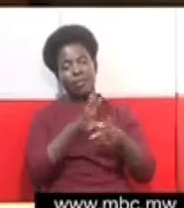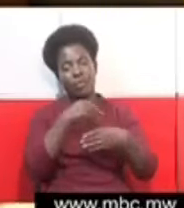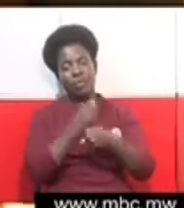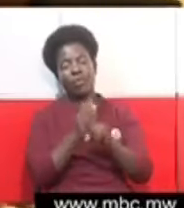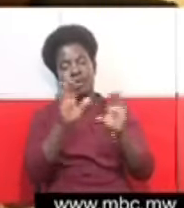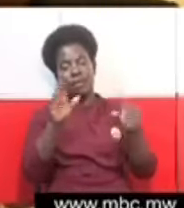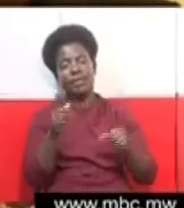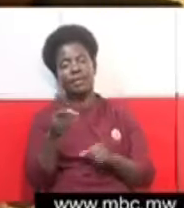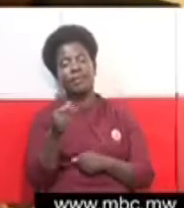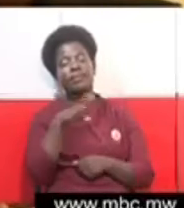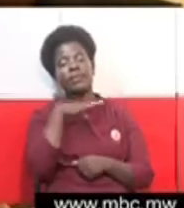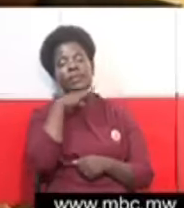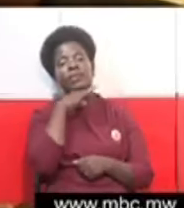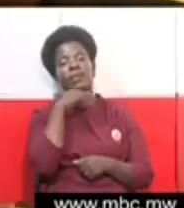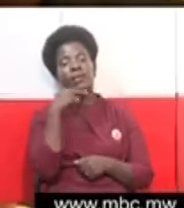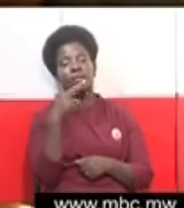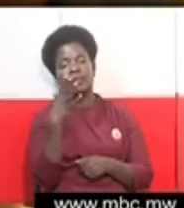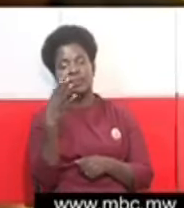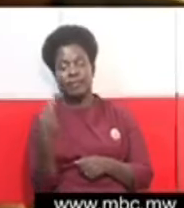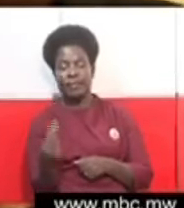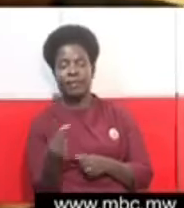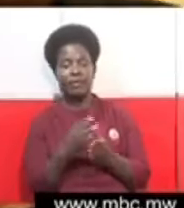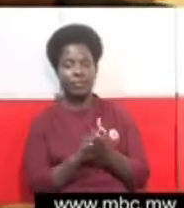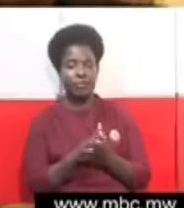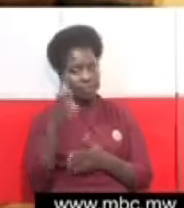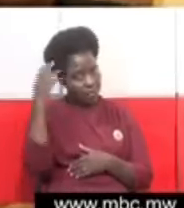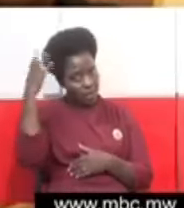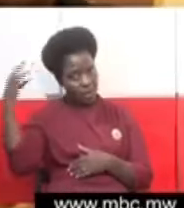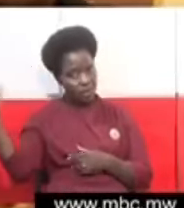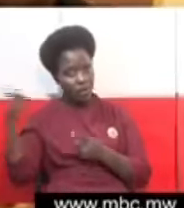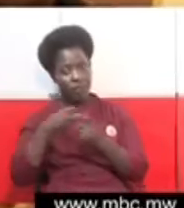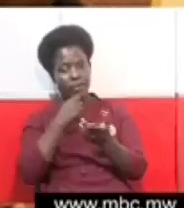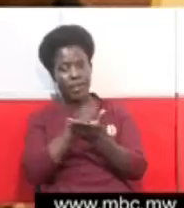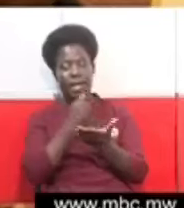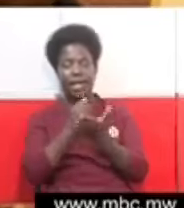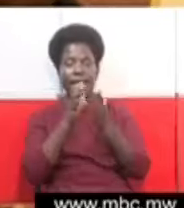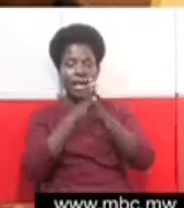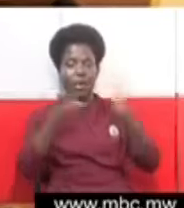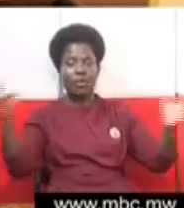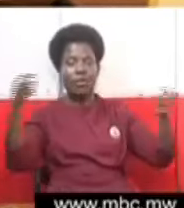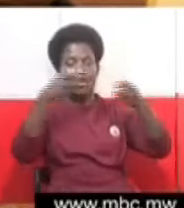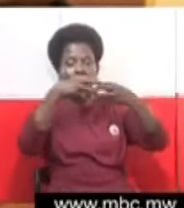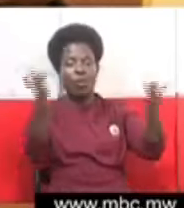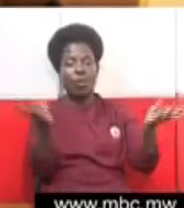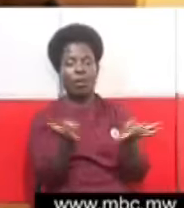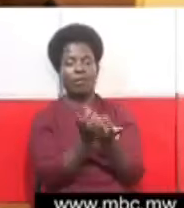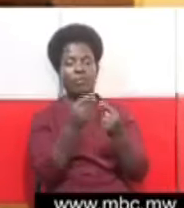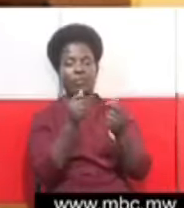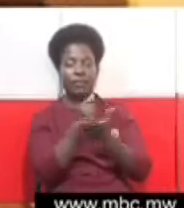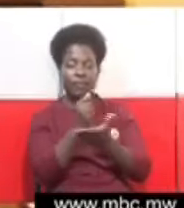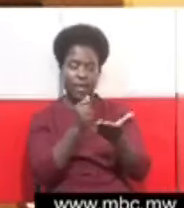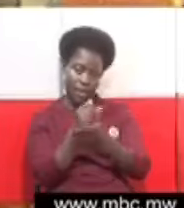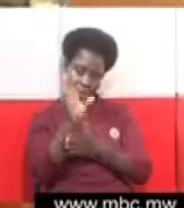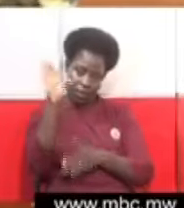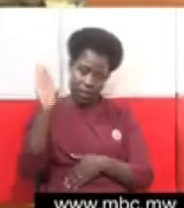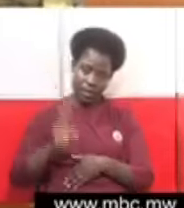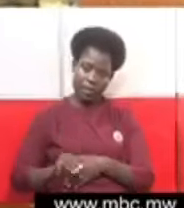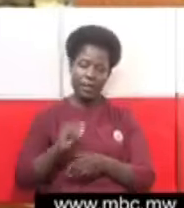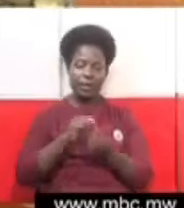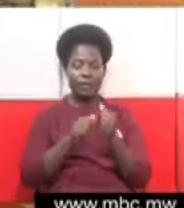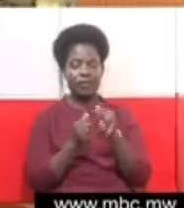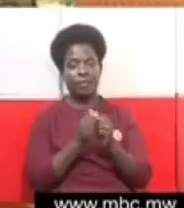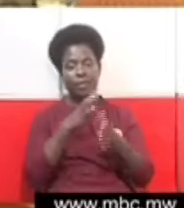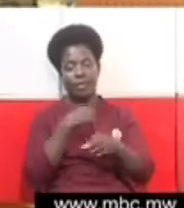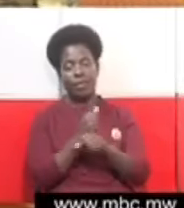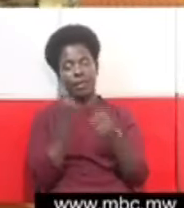ndalama zokwana 252 billion kwacha kuchokera ku banki yaikulu ya dziko lonse kuti zithandizire kuchepetsa mavuto omwe bungweli likumakumana